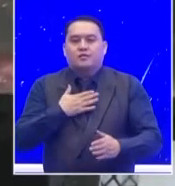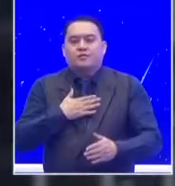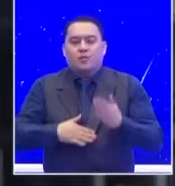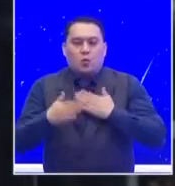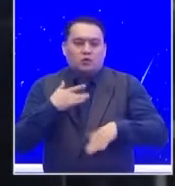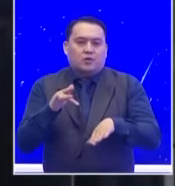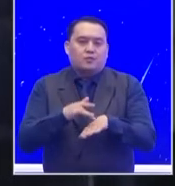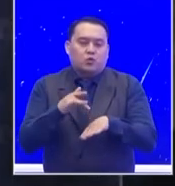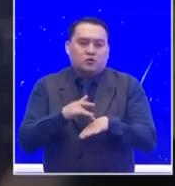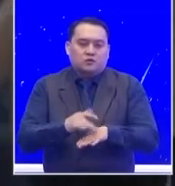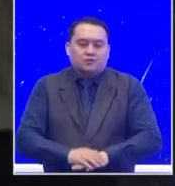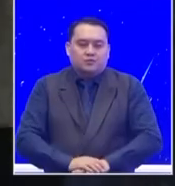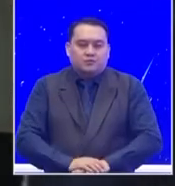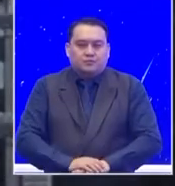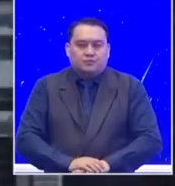овации.